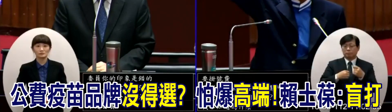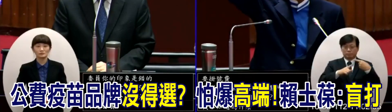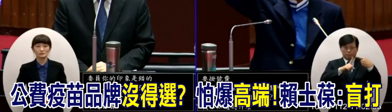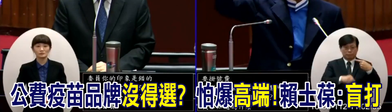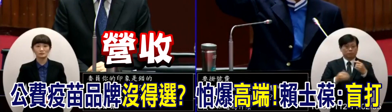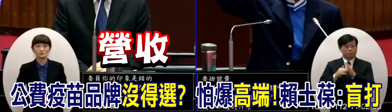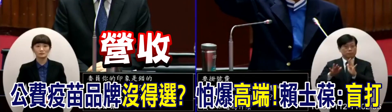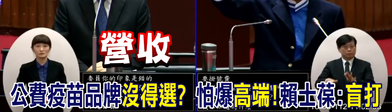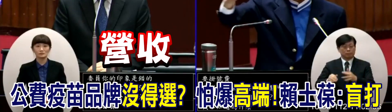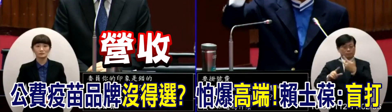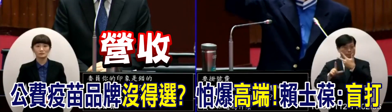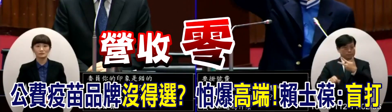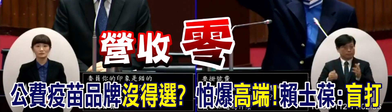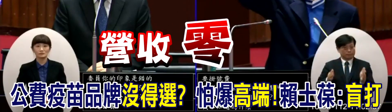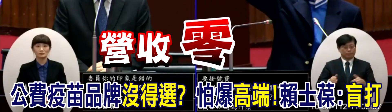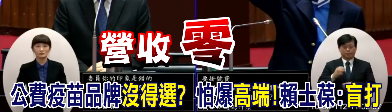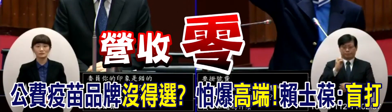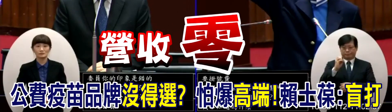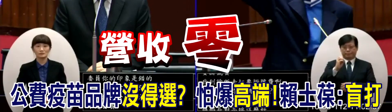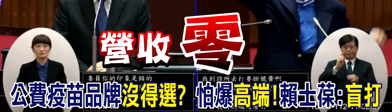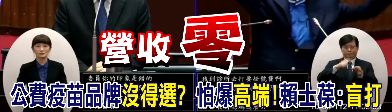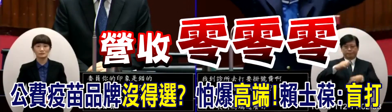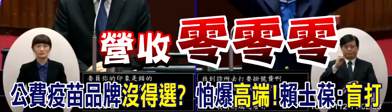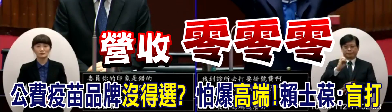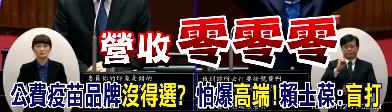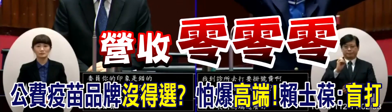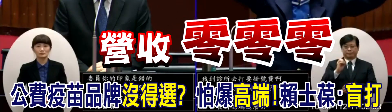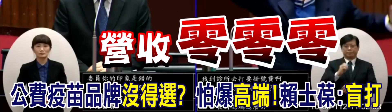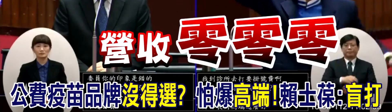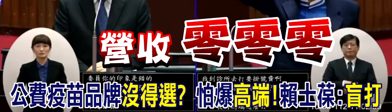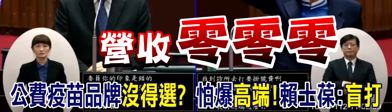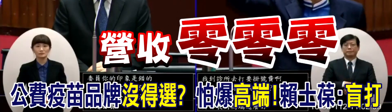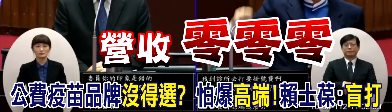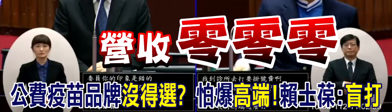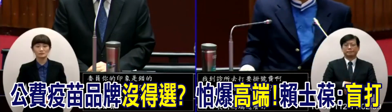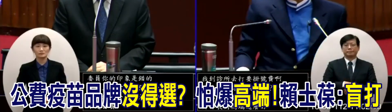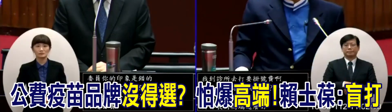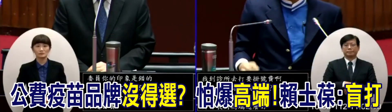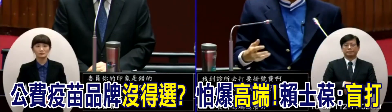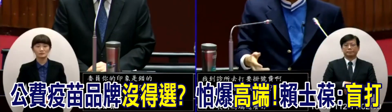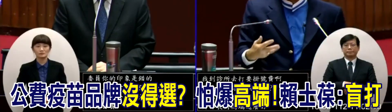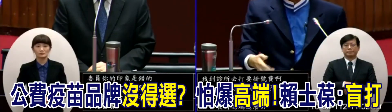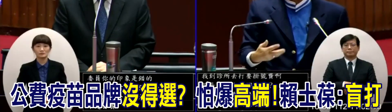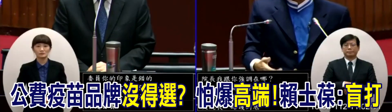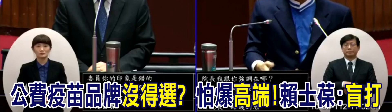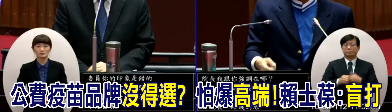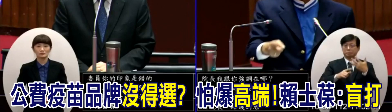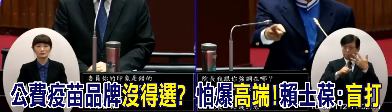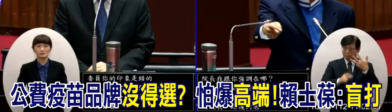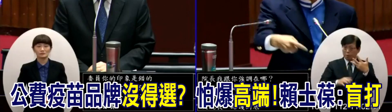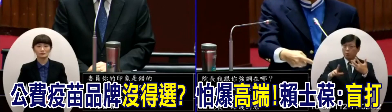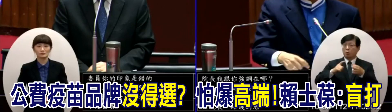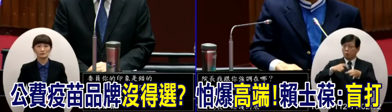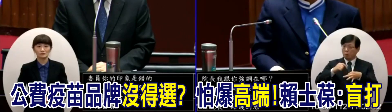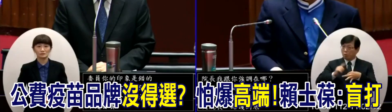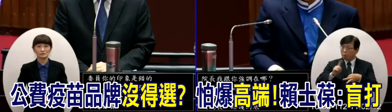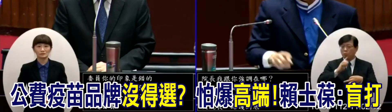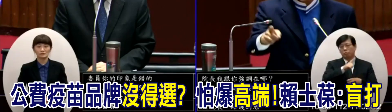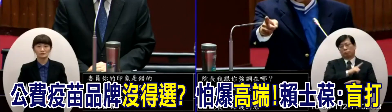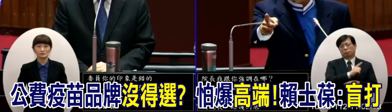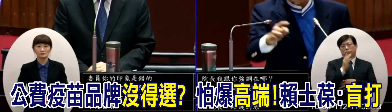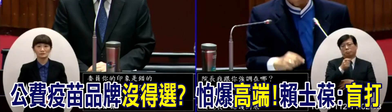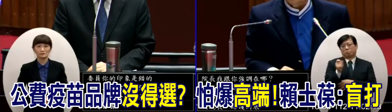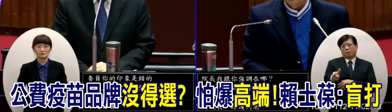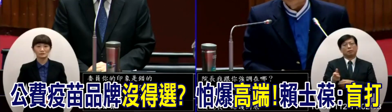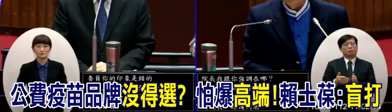月到现在到七月零了、啊、zero 零零零零零，八月份有营收就是你们给他采购的，